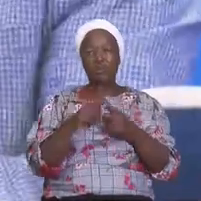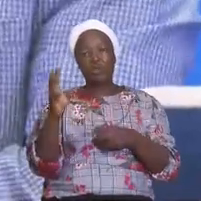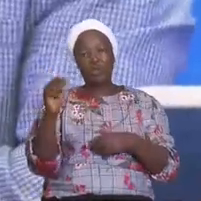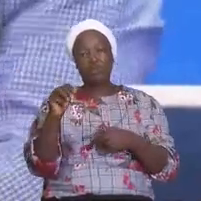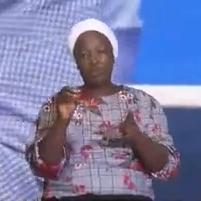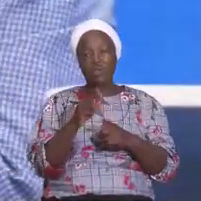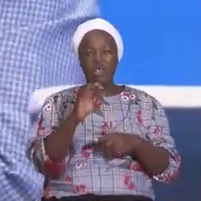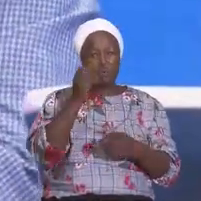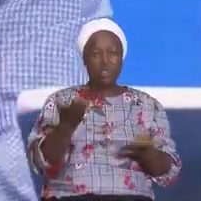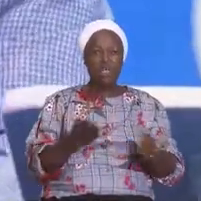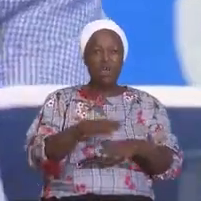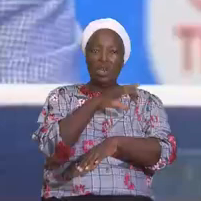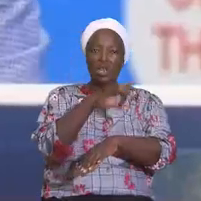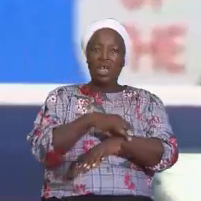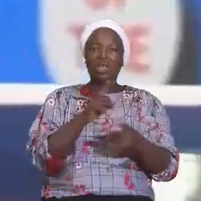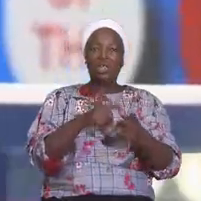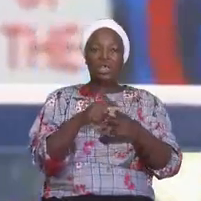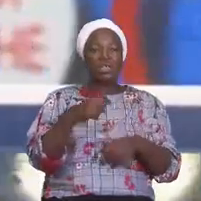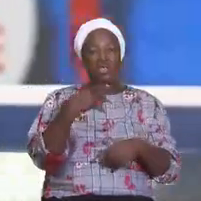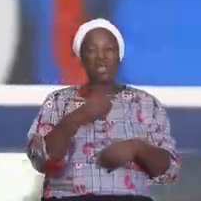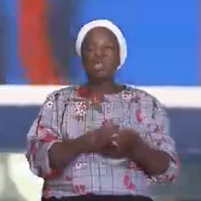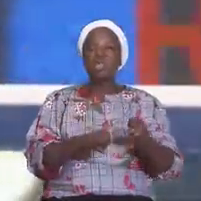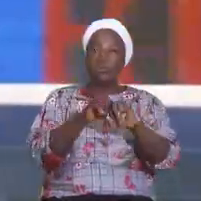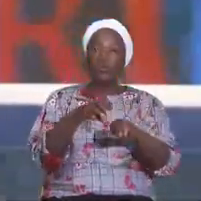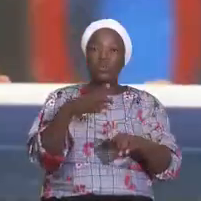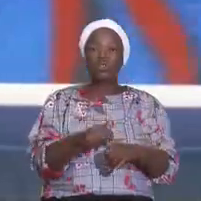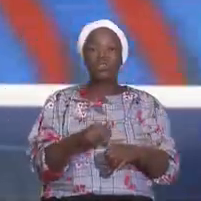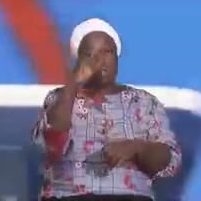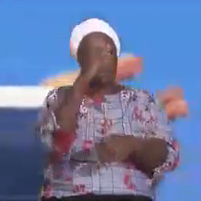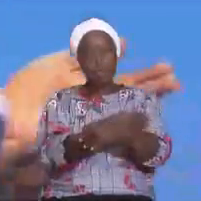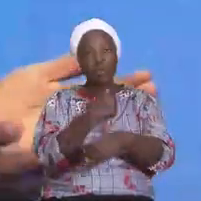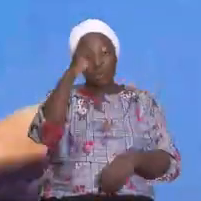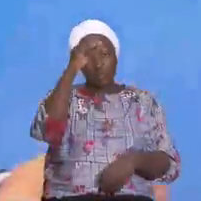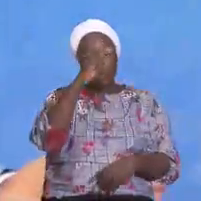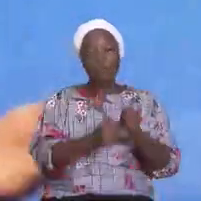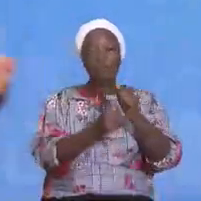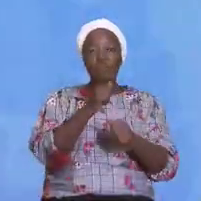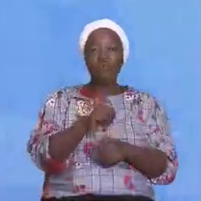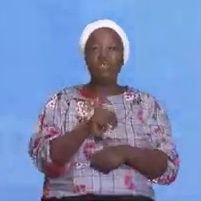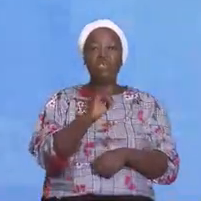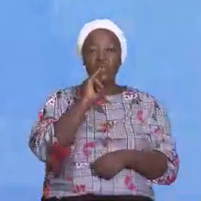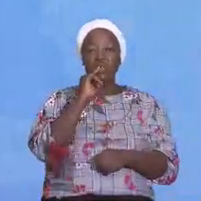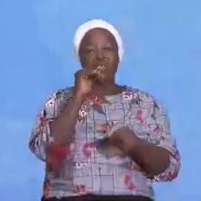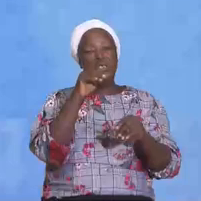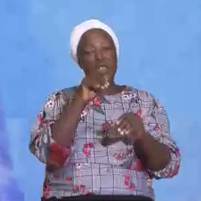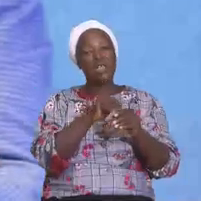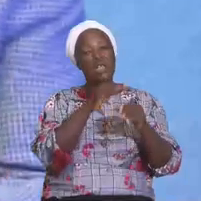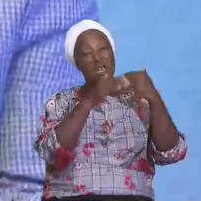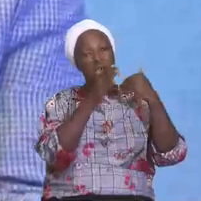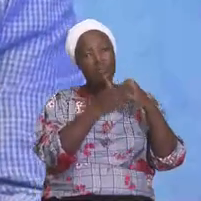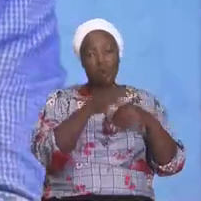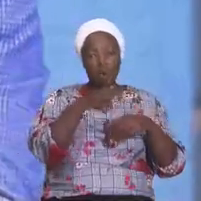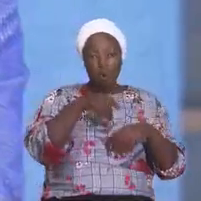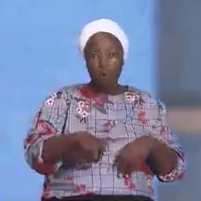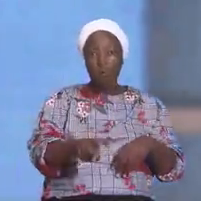parlé. Et il a parlé à Nicodème. Il était sur la terre. Mais il dit, le Fils de l'homme